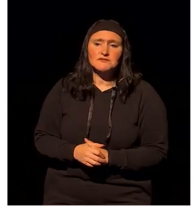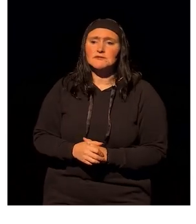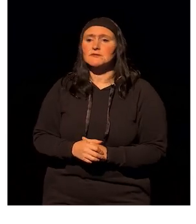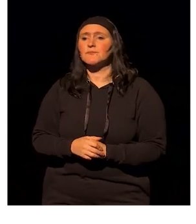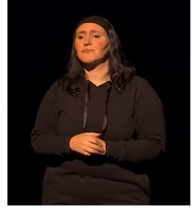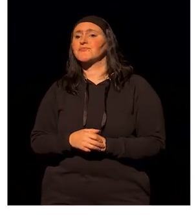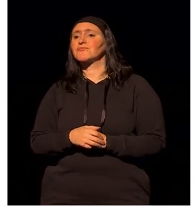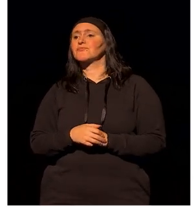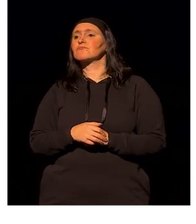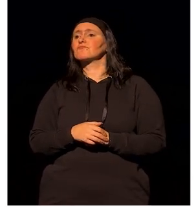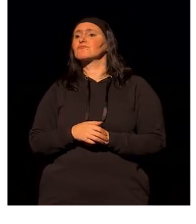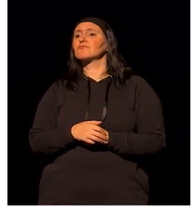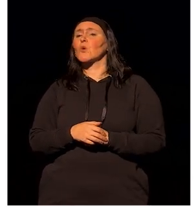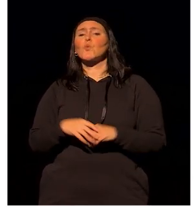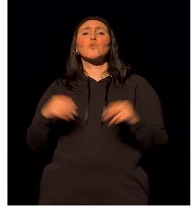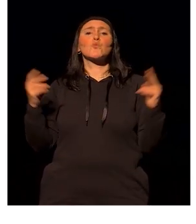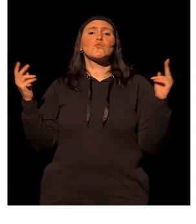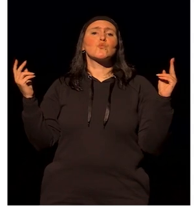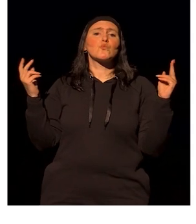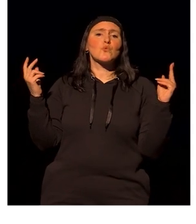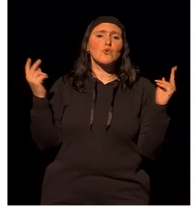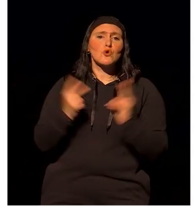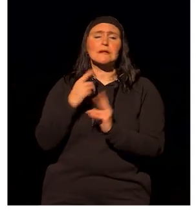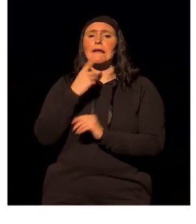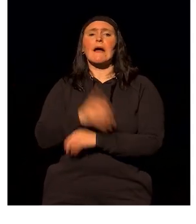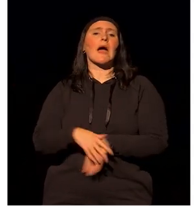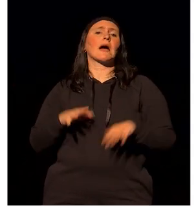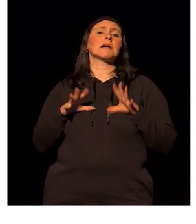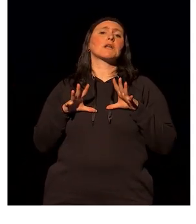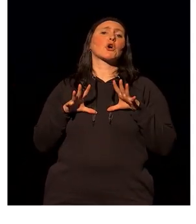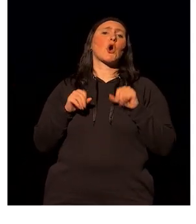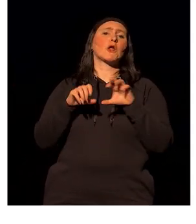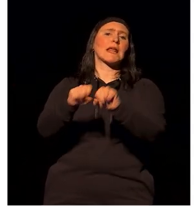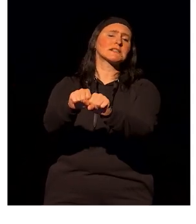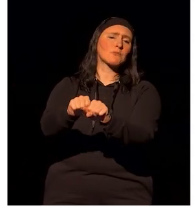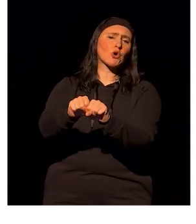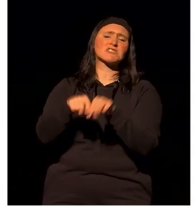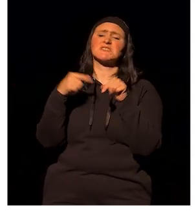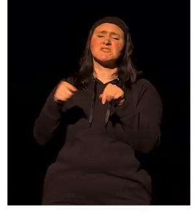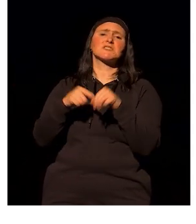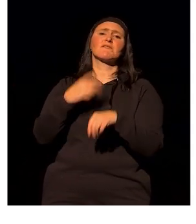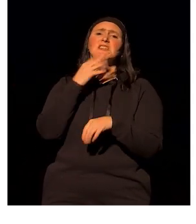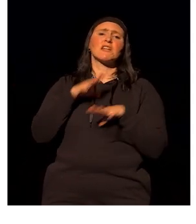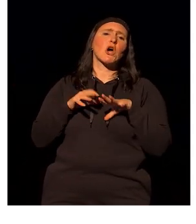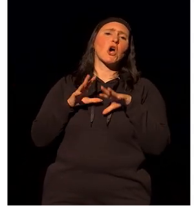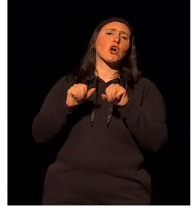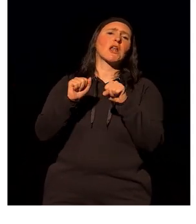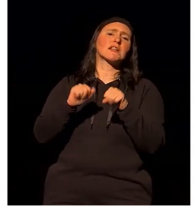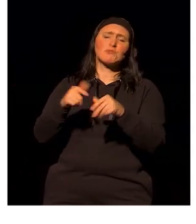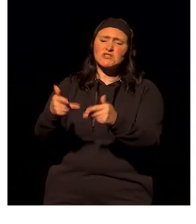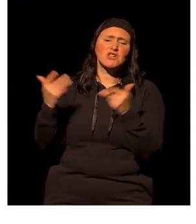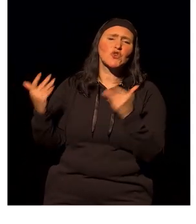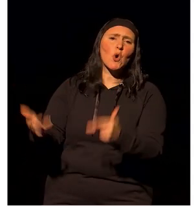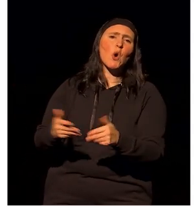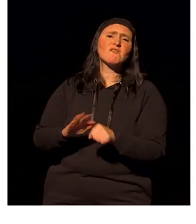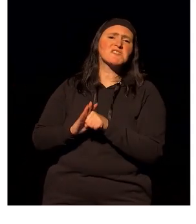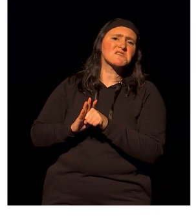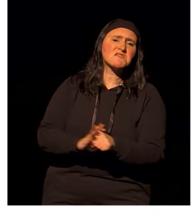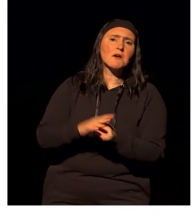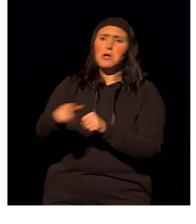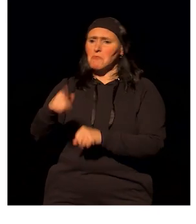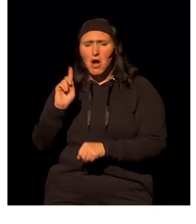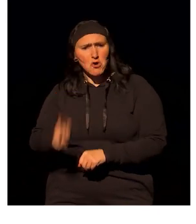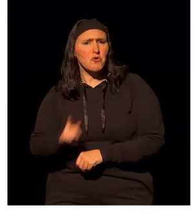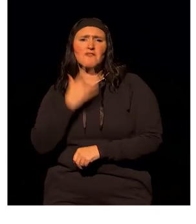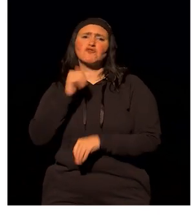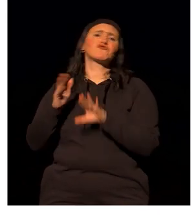die Problematik des Kolonialismus unter den Tisch fallen lassen wollt oder des Kapitalismus